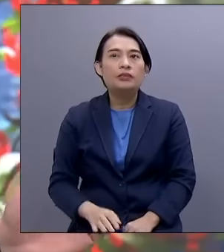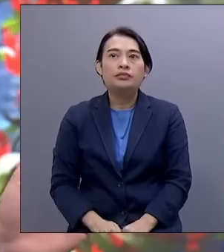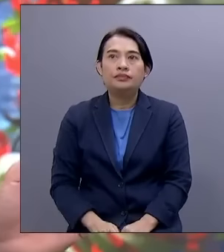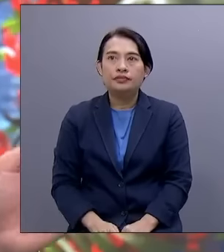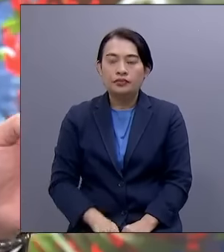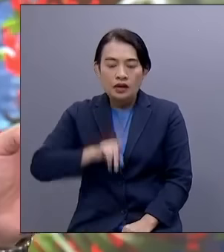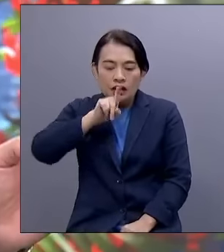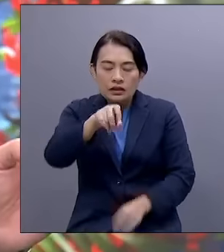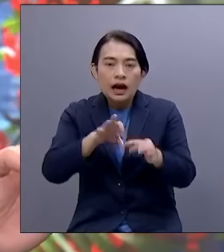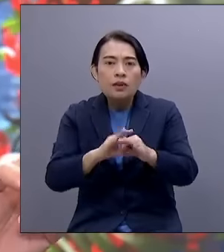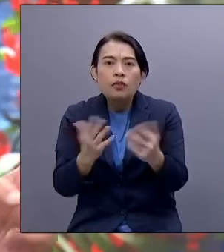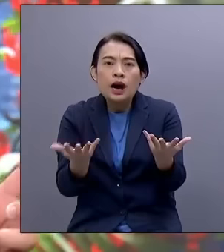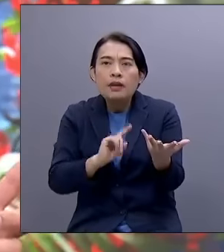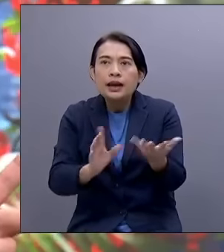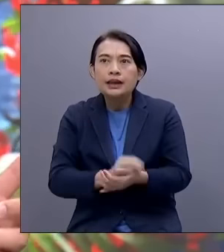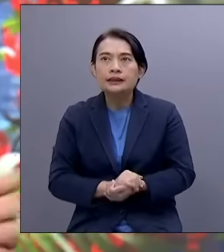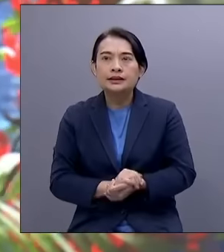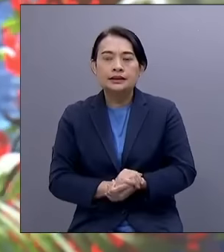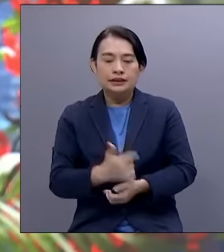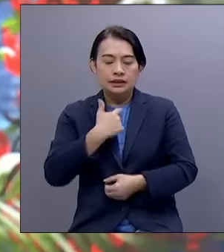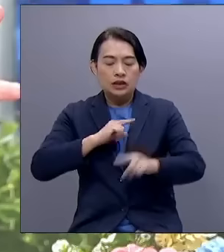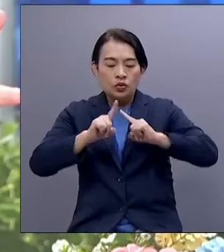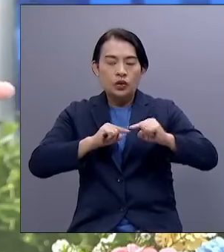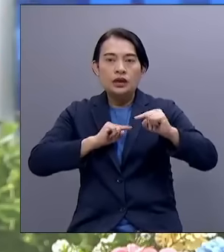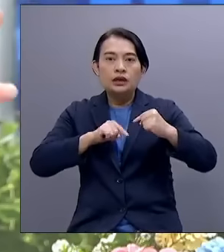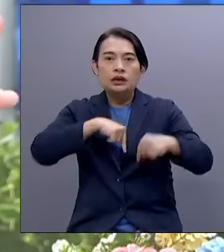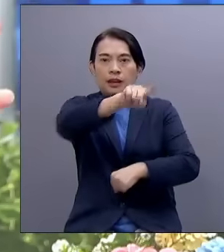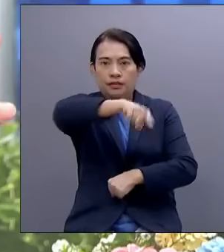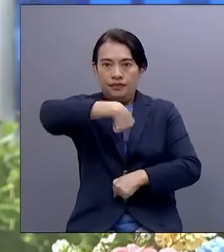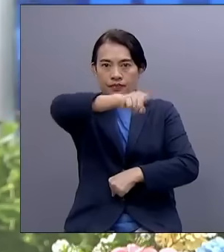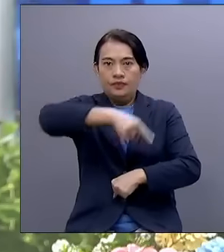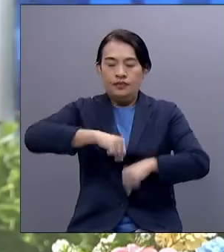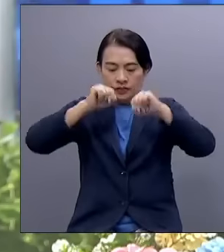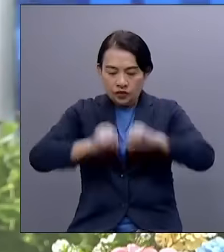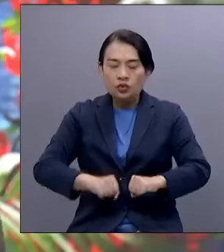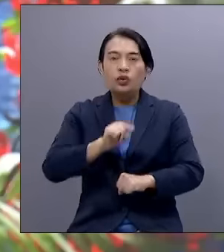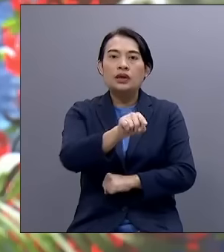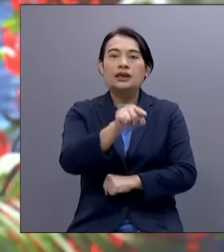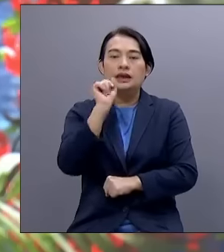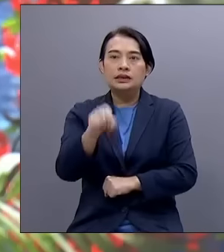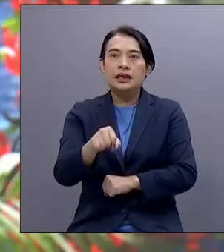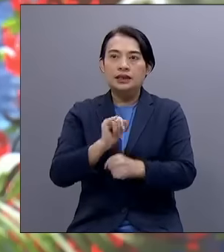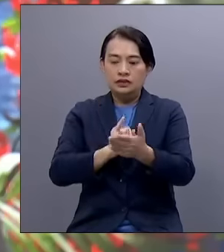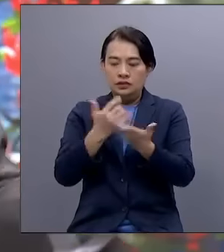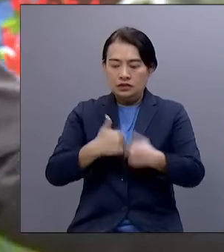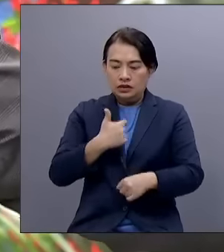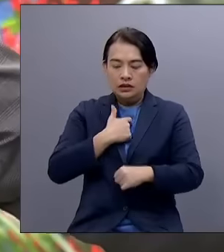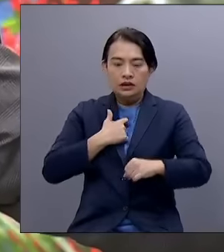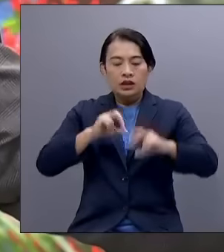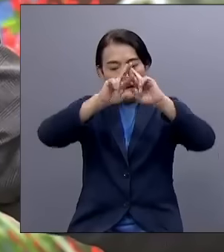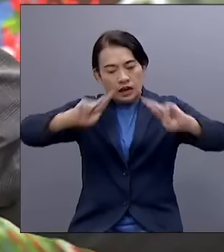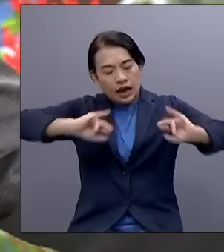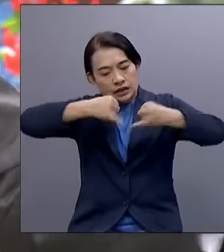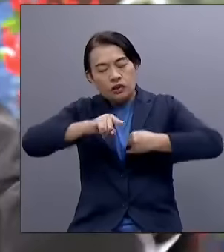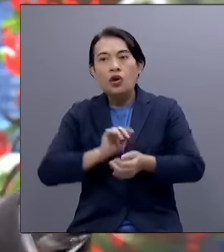กรรมสิทธิ์เกิดเมื่อไหร่เกิดทันทีตั้งแต่ตกลงซื้อขายนิวัฒเป็นเจ้าของอันนี้เรียบร้อยแล้วถูกแต่ถ้าผมบอกว่าผมเป็นร้านเจ้าของร้าน